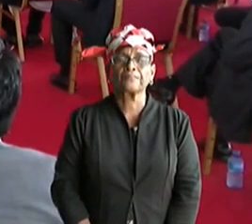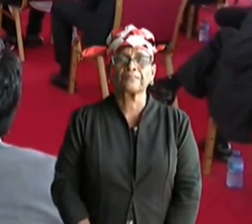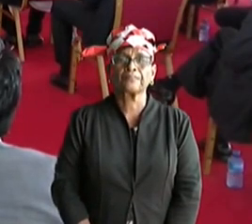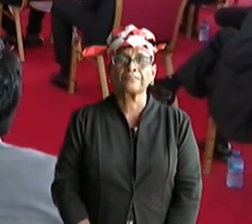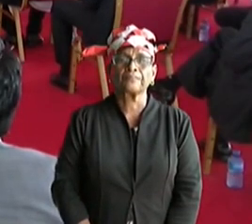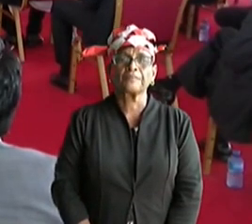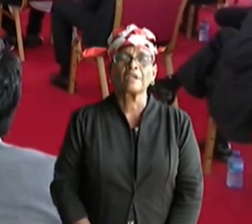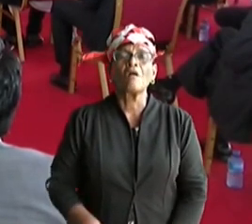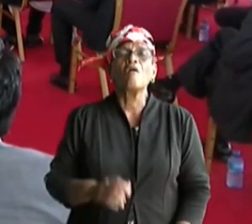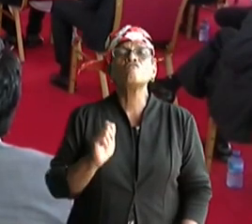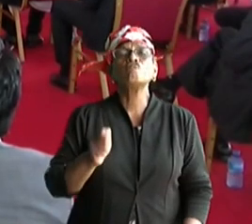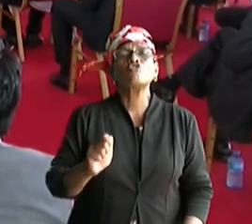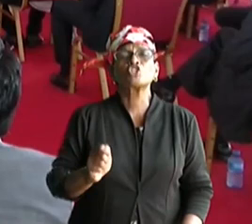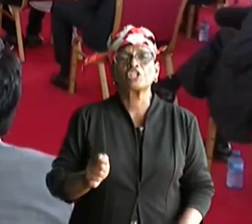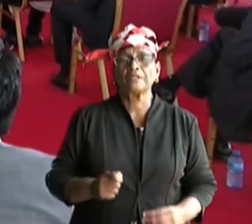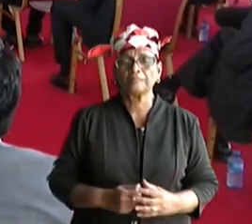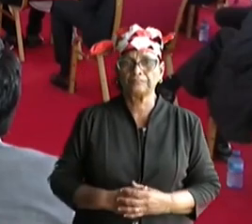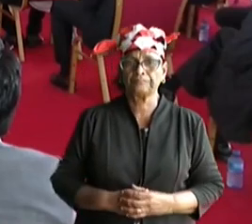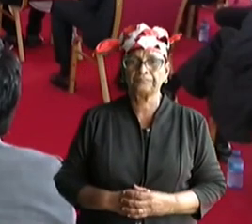Voorzitter,